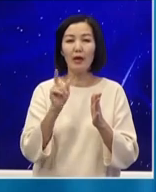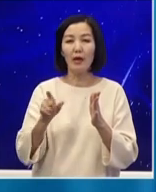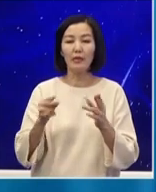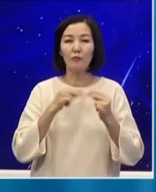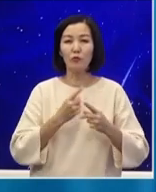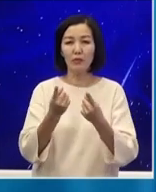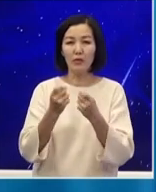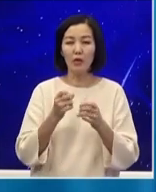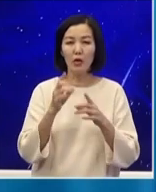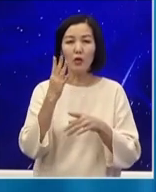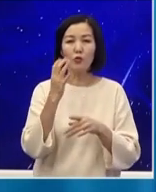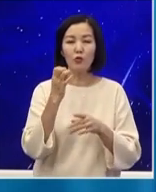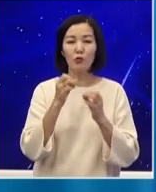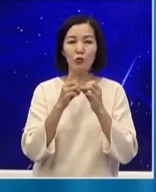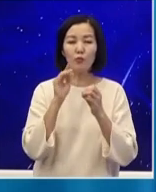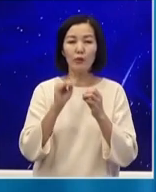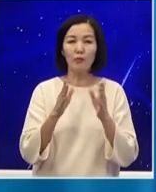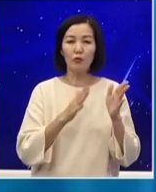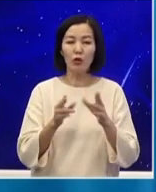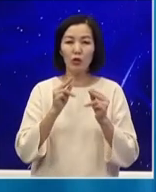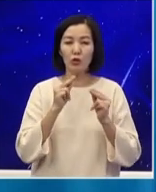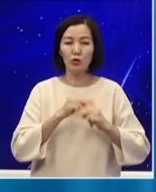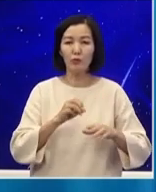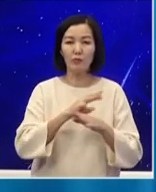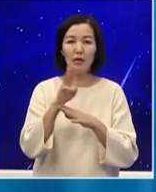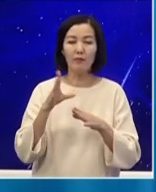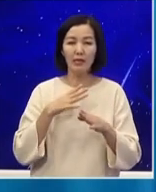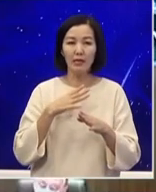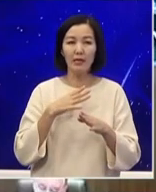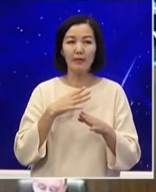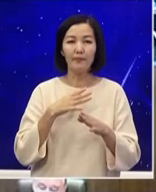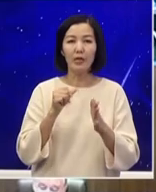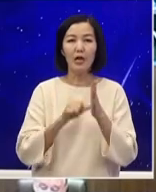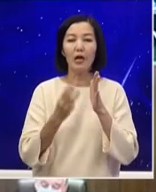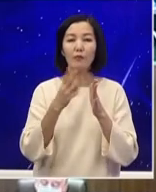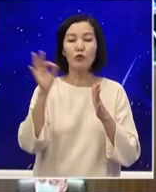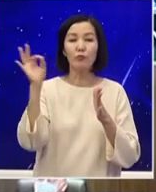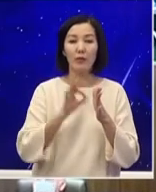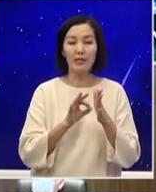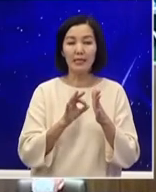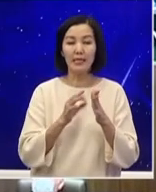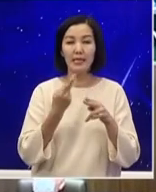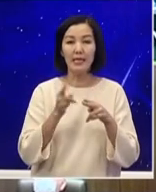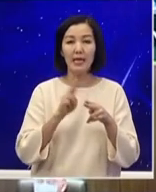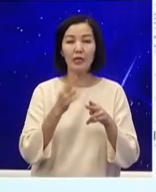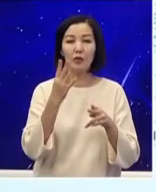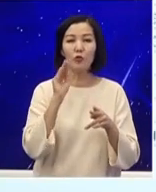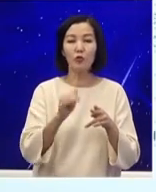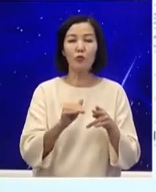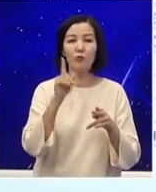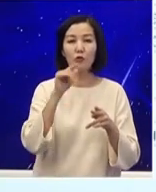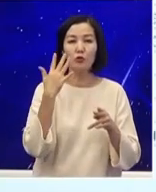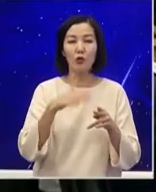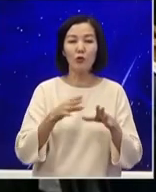Оның 411 мыңы тұрақты жұмыспен қамтылды. Жол картасы шеңберінде жобалардың 63%-ы, яғни 4152